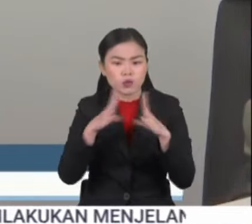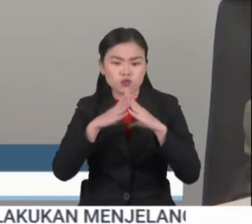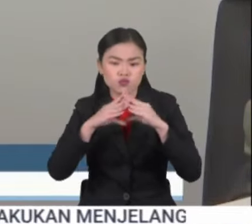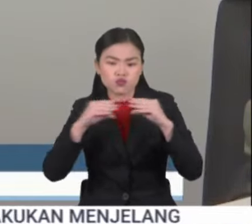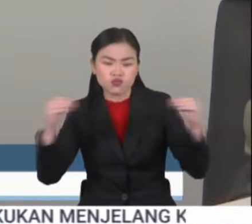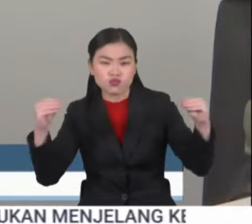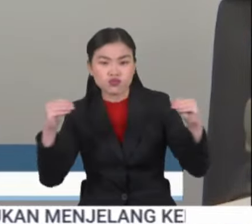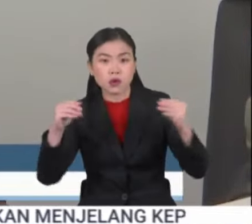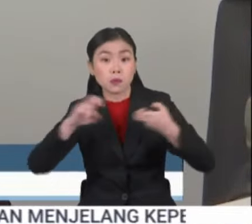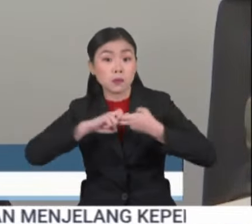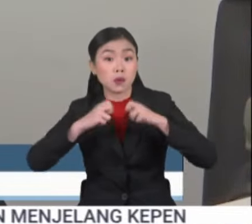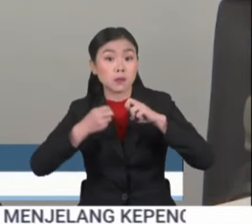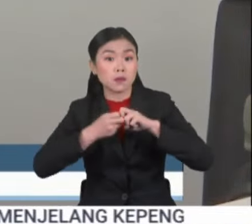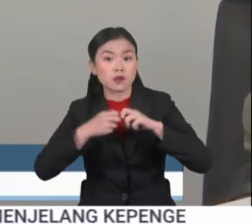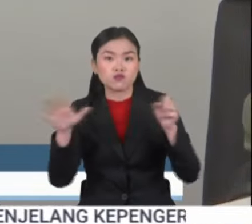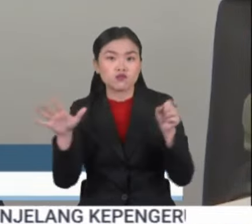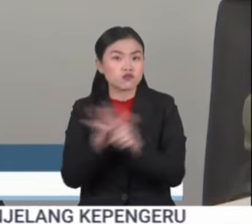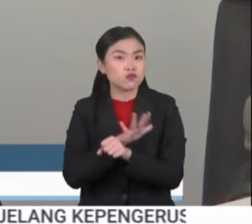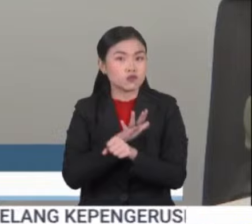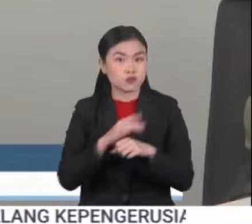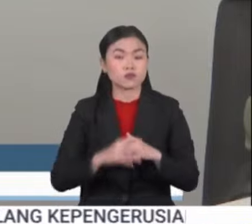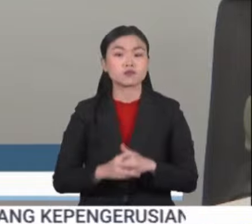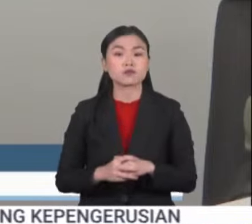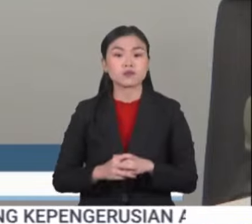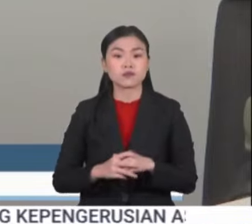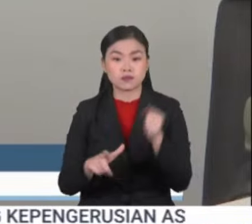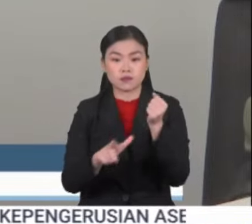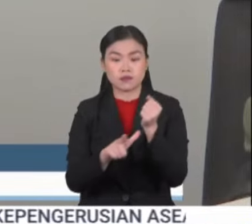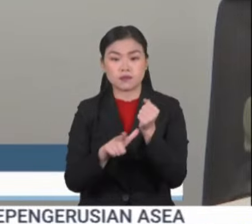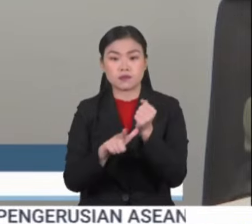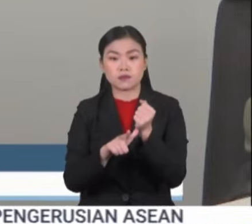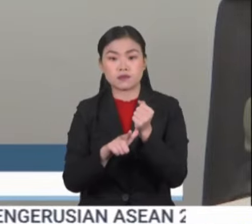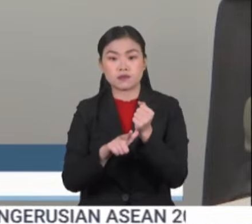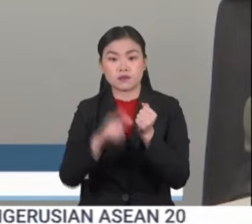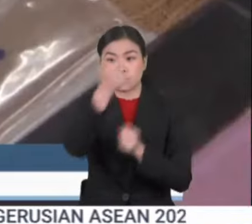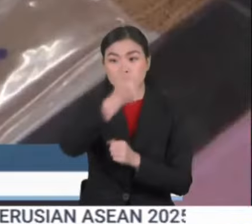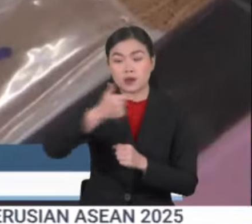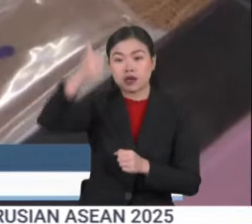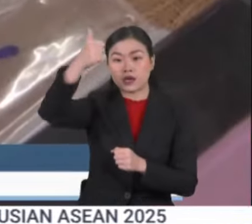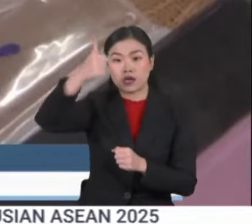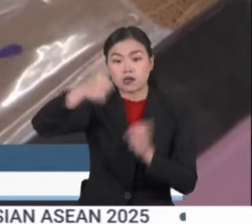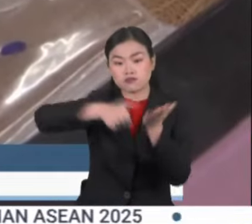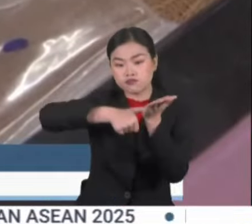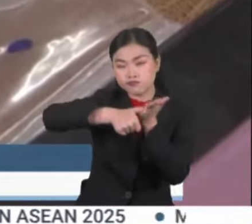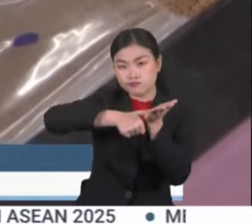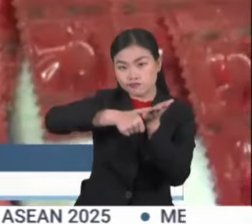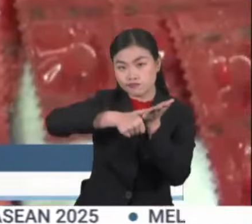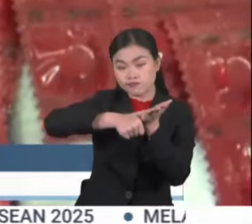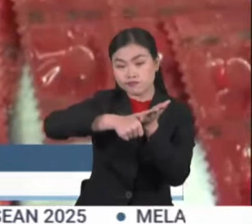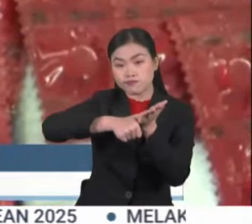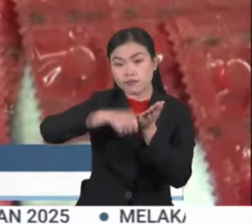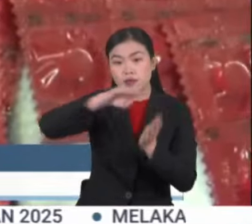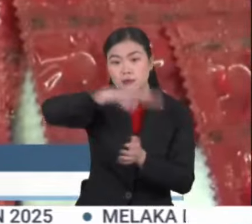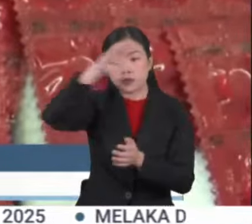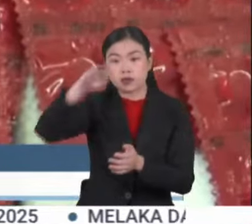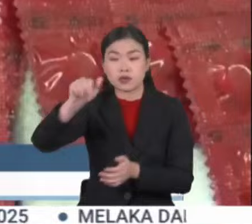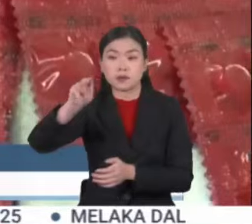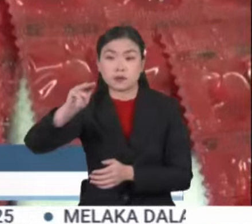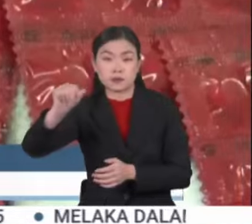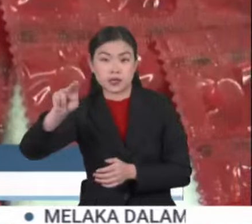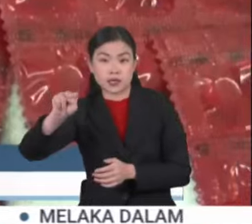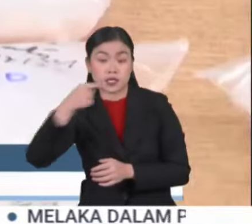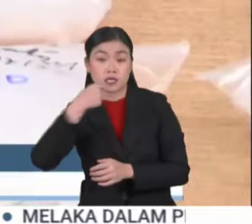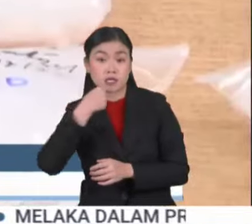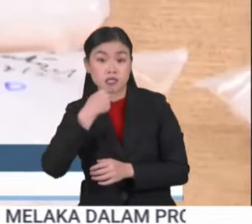masalah ini secara keseluruhan. Timbalan Pengarah Narkotik Jabatan Siasatan Jenayah Narkotik Bukit Aman SAC Marzani